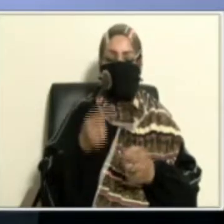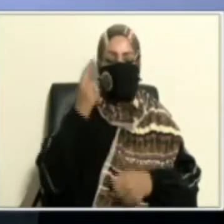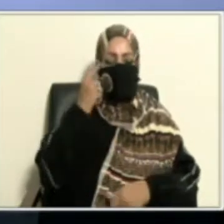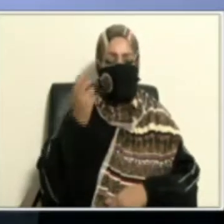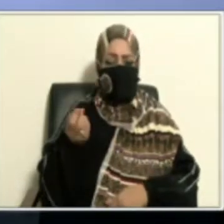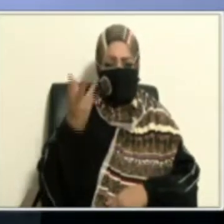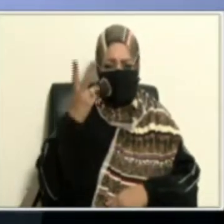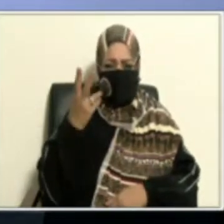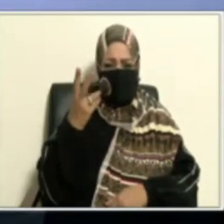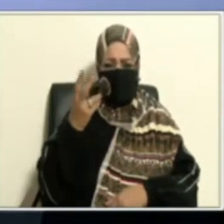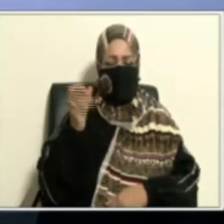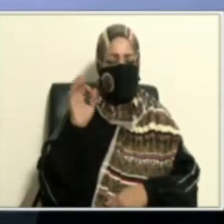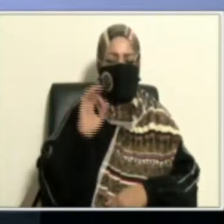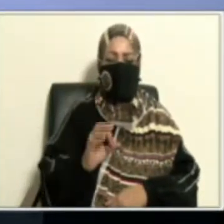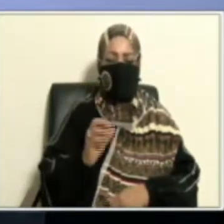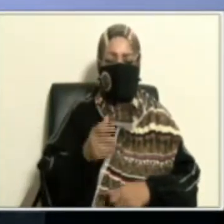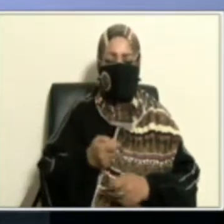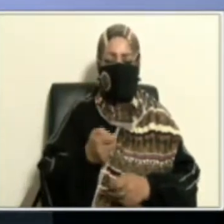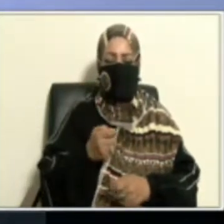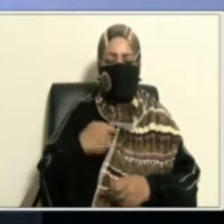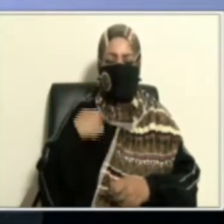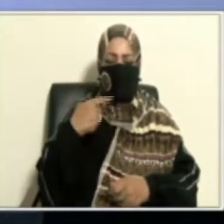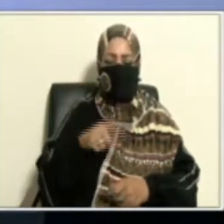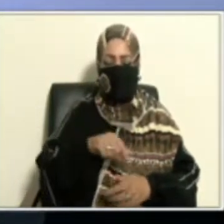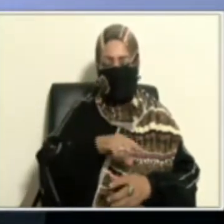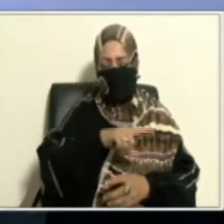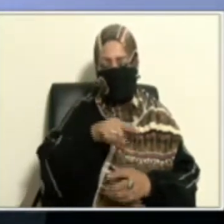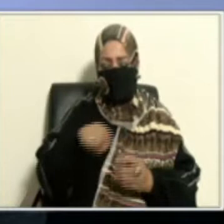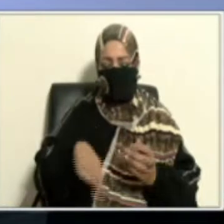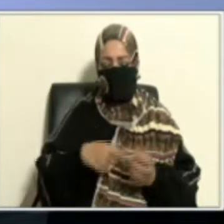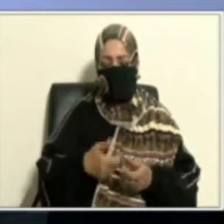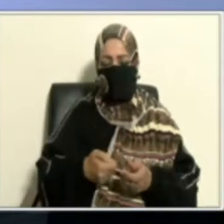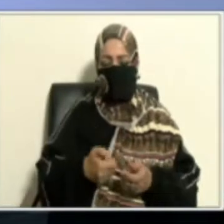تعالى. بارك الله فيك. ما شاء الله يبارك في الجميع.